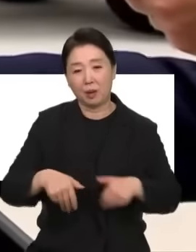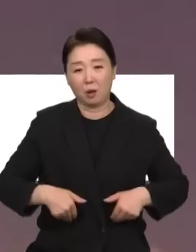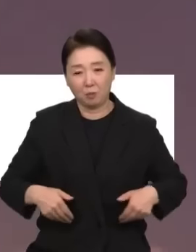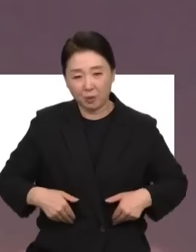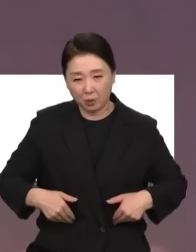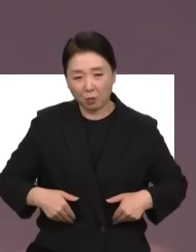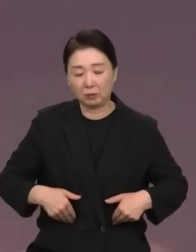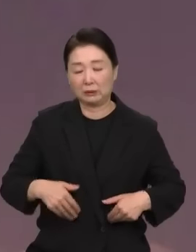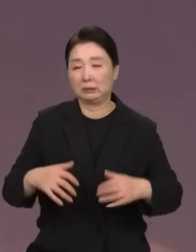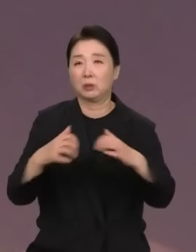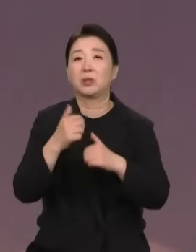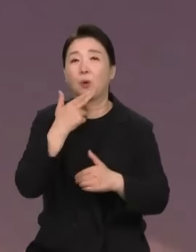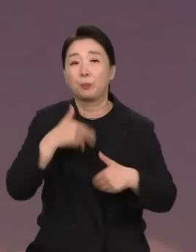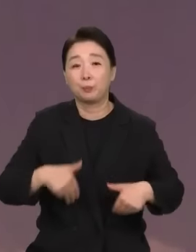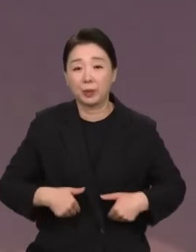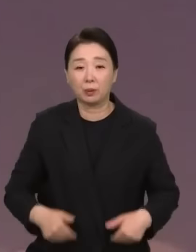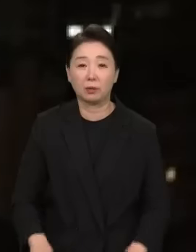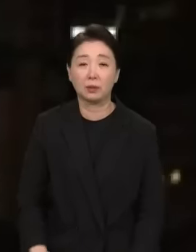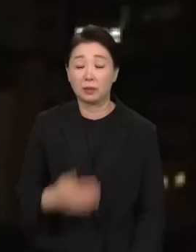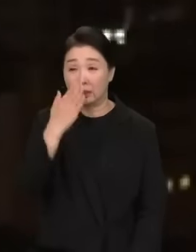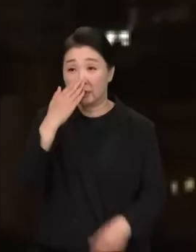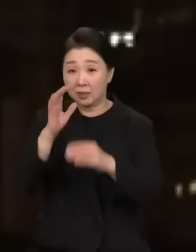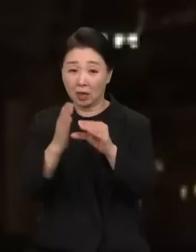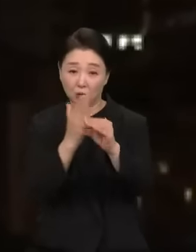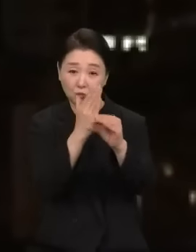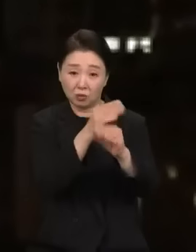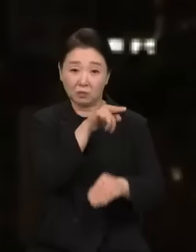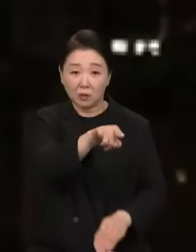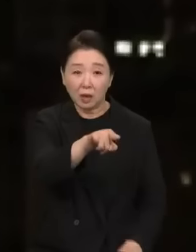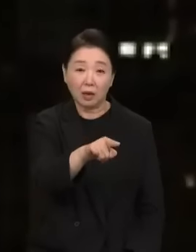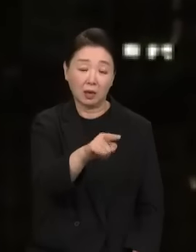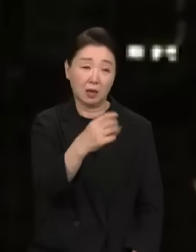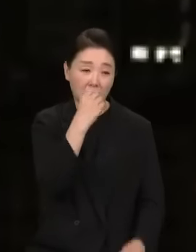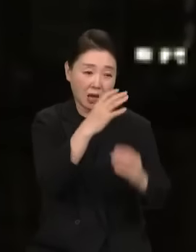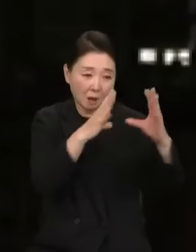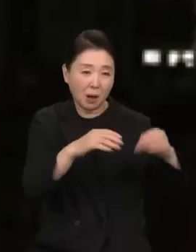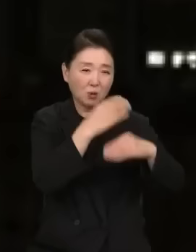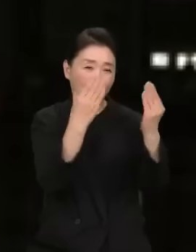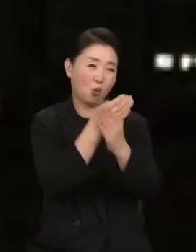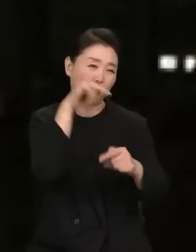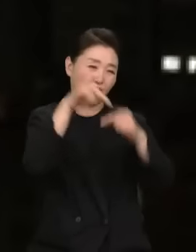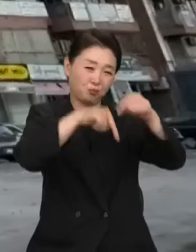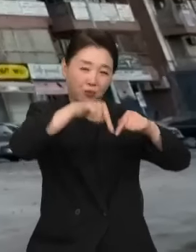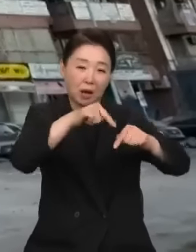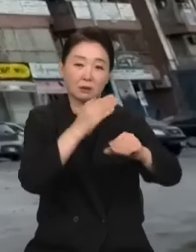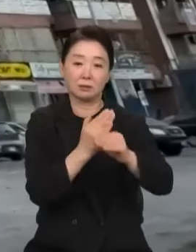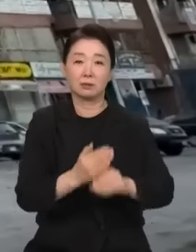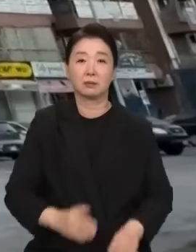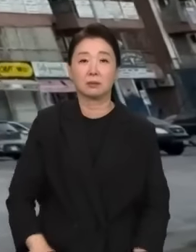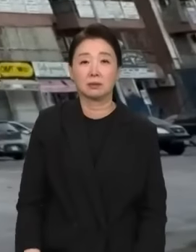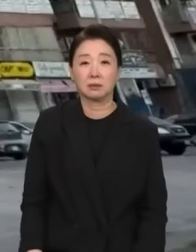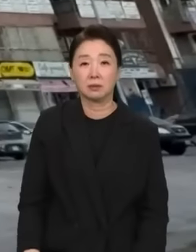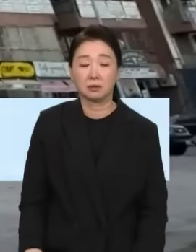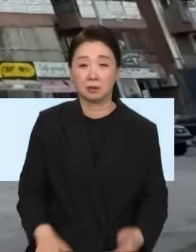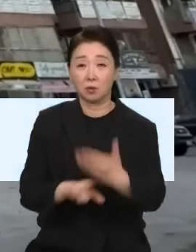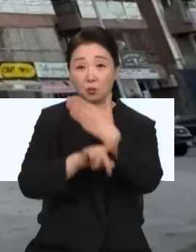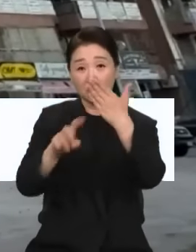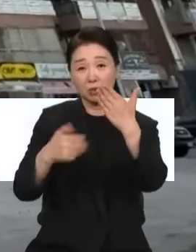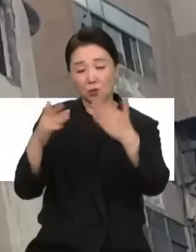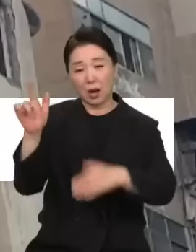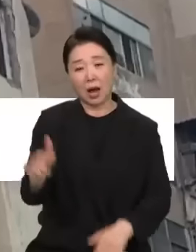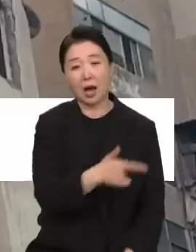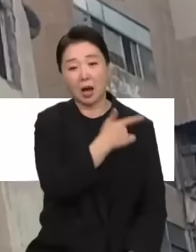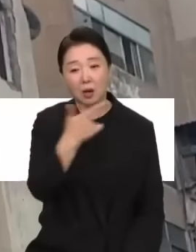있지만 이스라엘은 베이루트 신의 중심가를 비롯해 레바논 전역에 공습을 이어갔습니다 현지시간 29일 하루